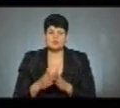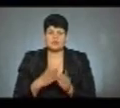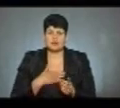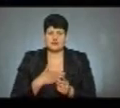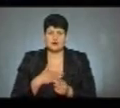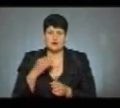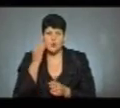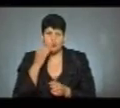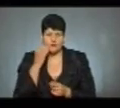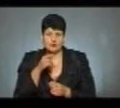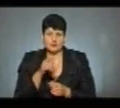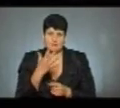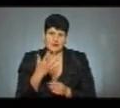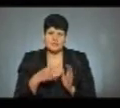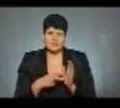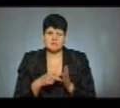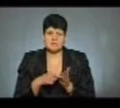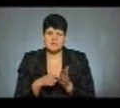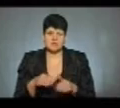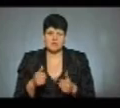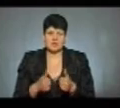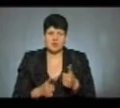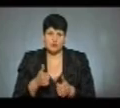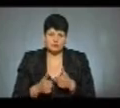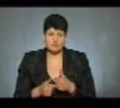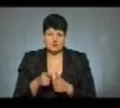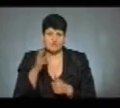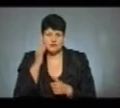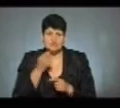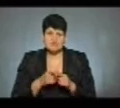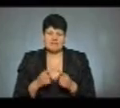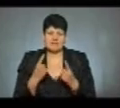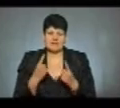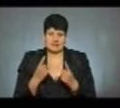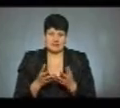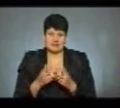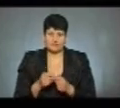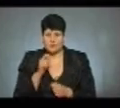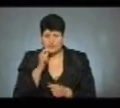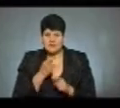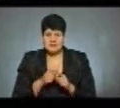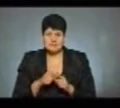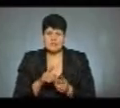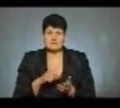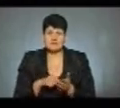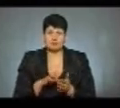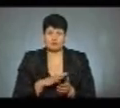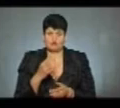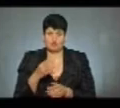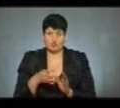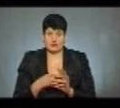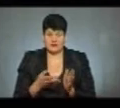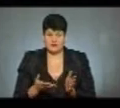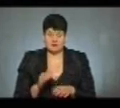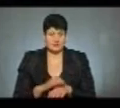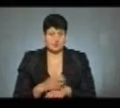якщо 5-7 міст подається на конкурс, то вони вважають, що це вже достатньо велика кількість. В Україні таких міст було 49. Тобто фактично